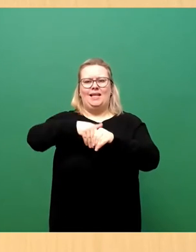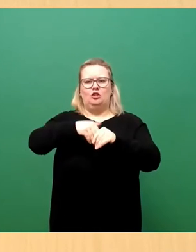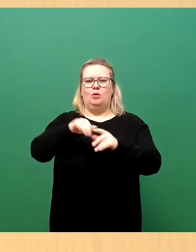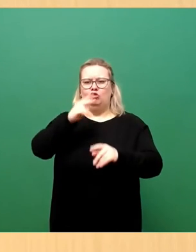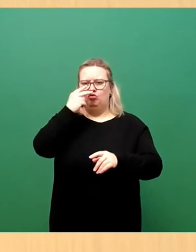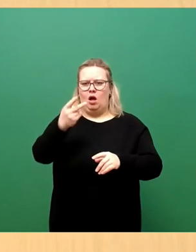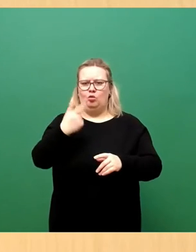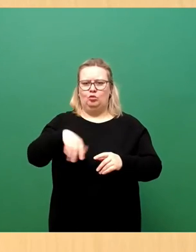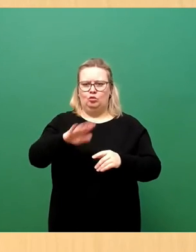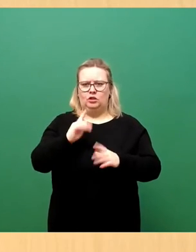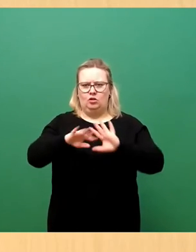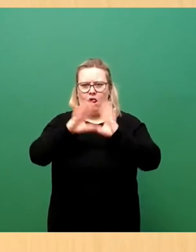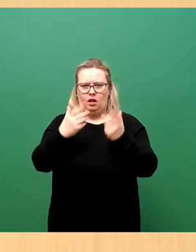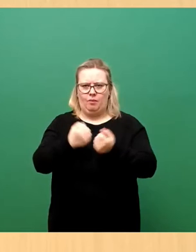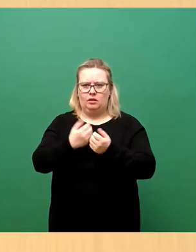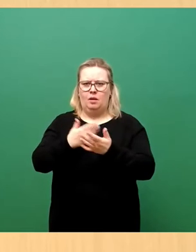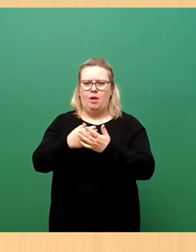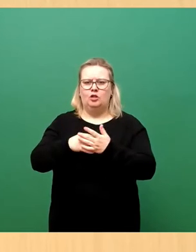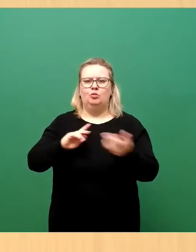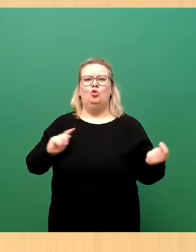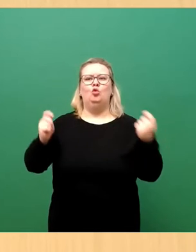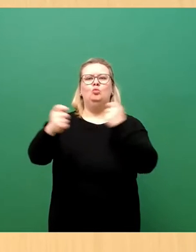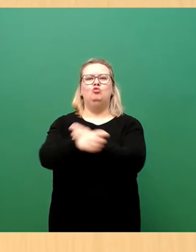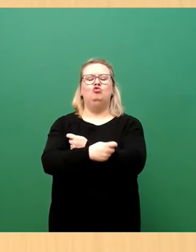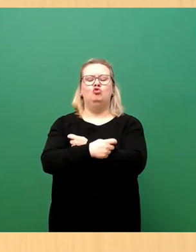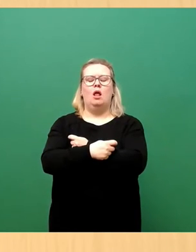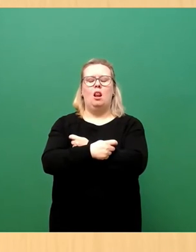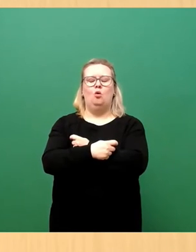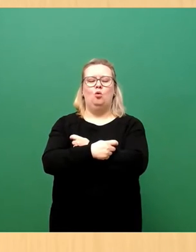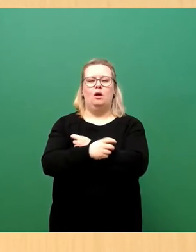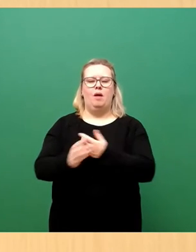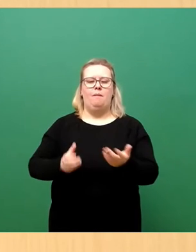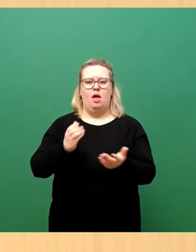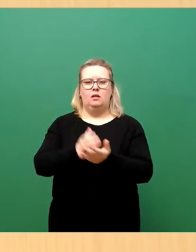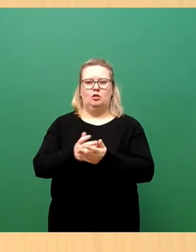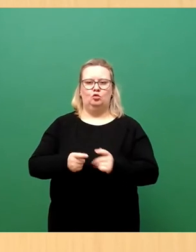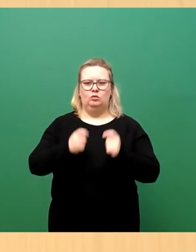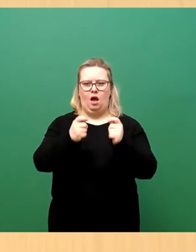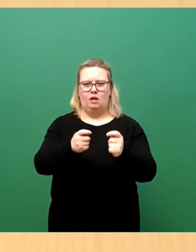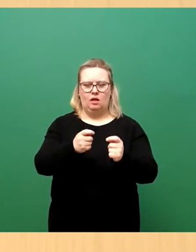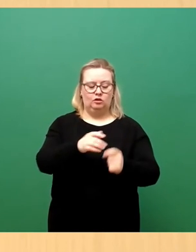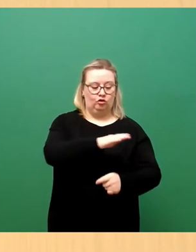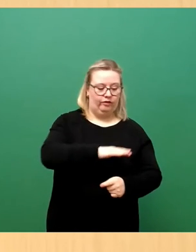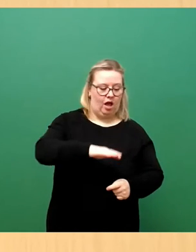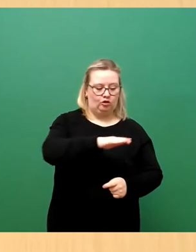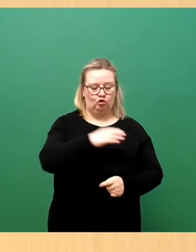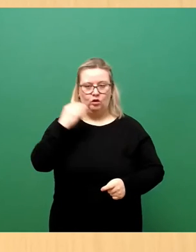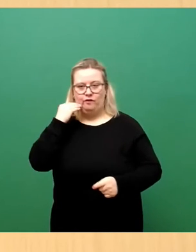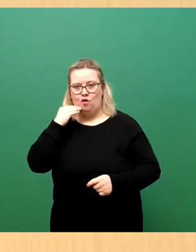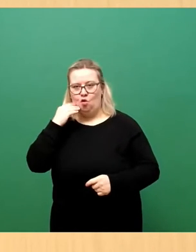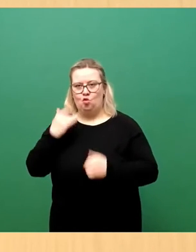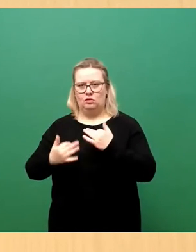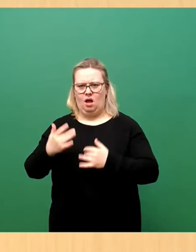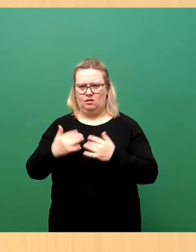auseinandersetzen. Beispielsweise die Umstellung im Ersetzungsantrag auf die Fläche anstatt auf die Wohnungsanzahl reduziert dort